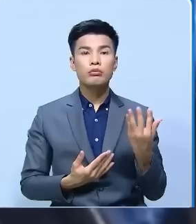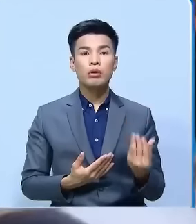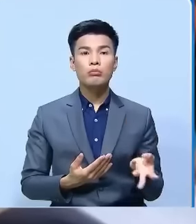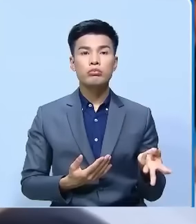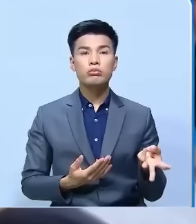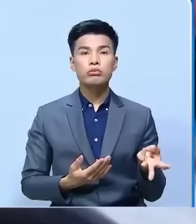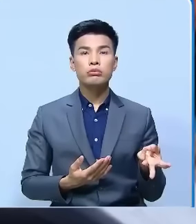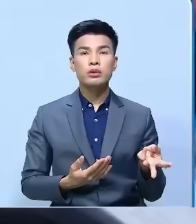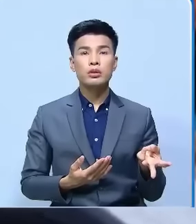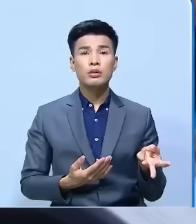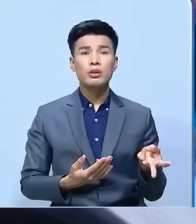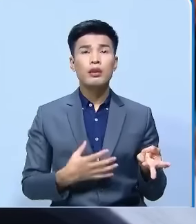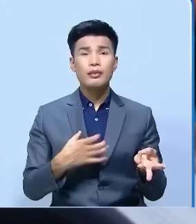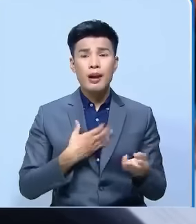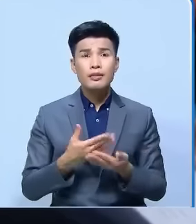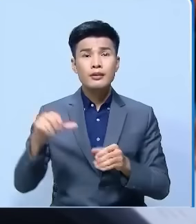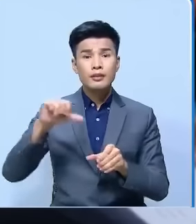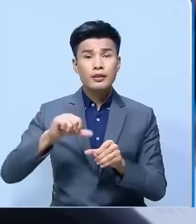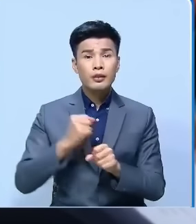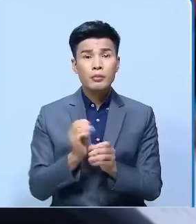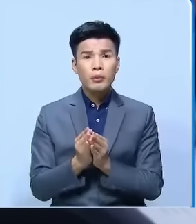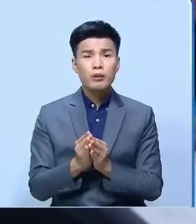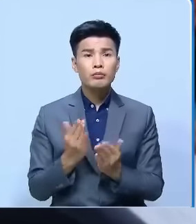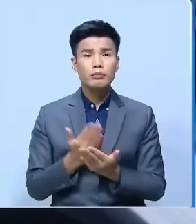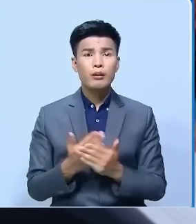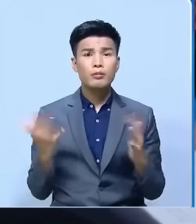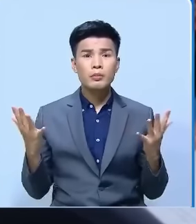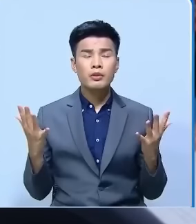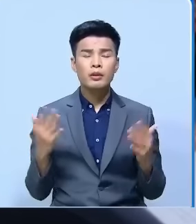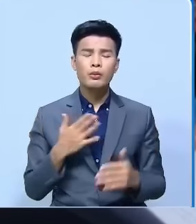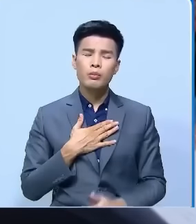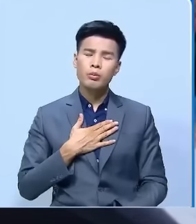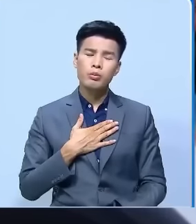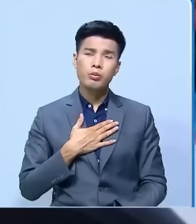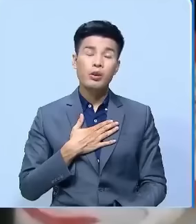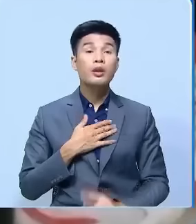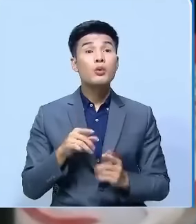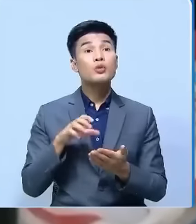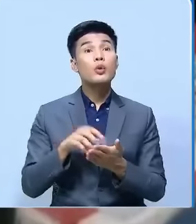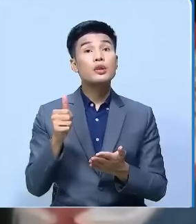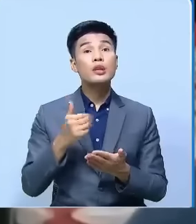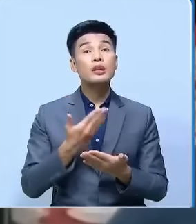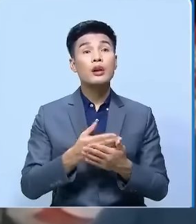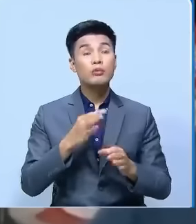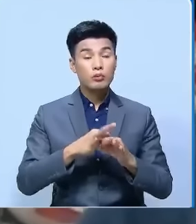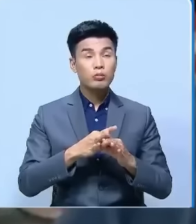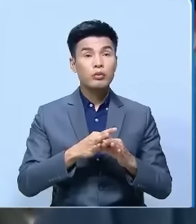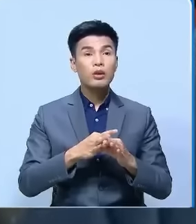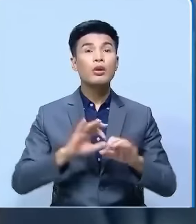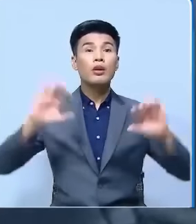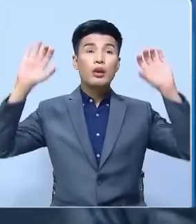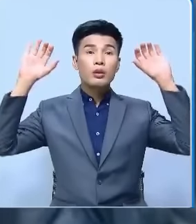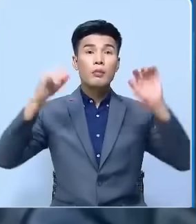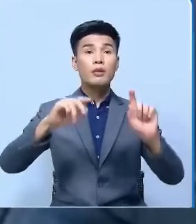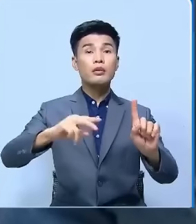ไม่มีแม้กระทั่งจะไปซื้อก๊าซหุงต้มมาทำกับข้าวแต่ก็ยังเคราะห์ดีค่ะที่ในบัญชีเนี่ยได้เงินจากทางรัฐบาล